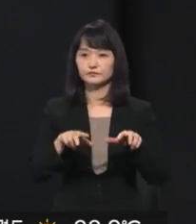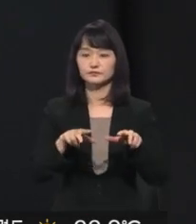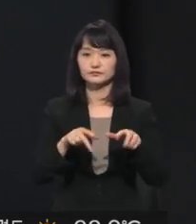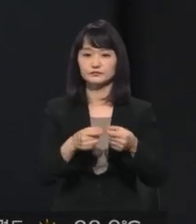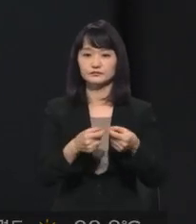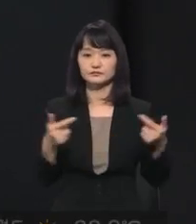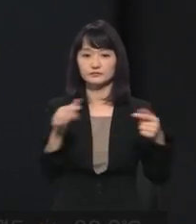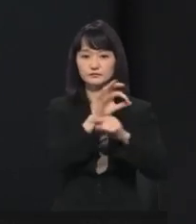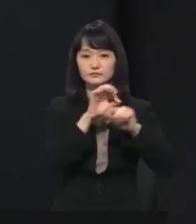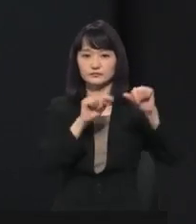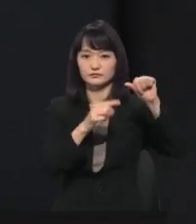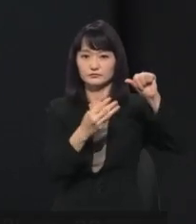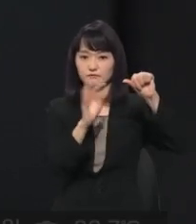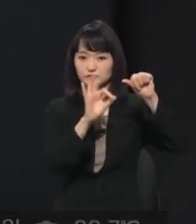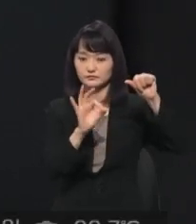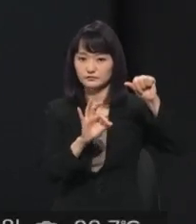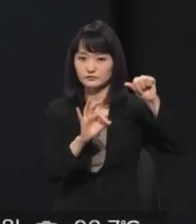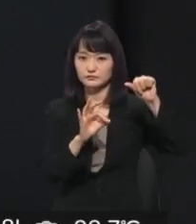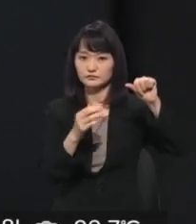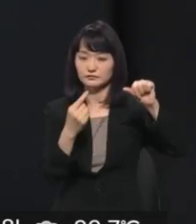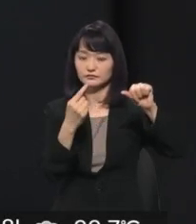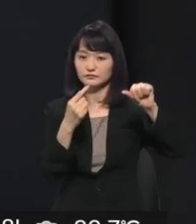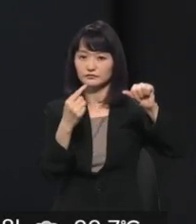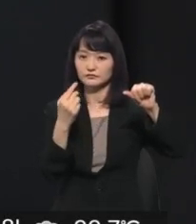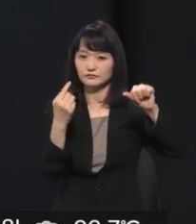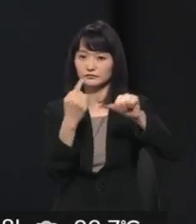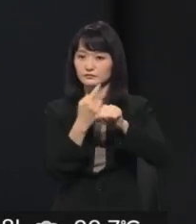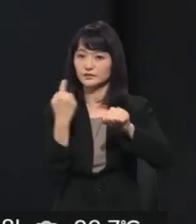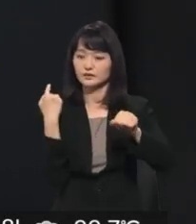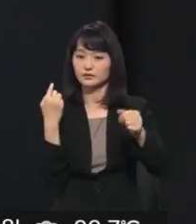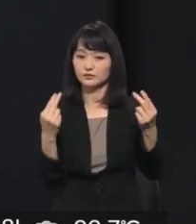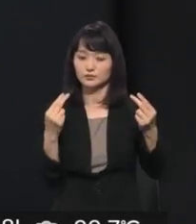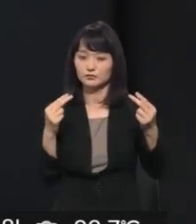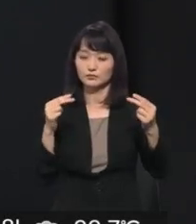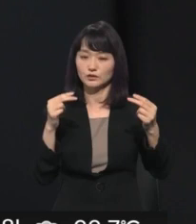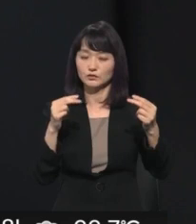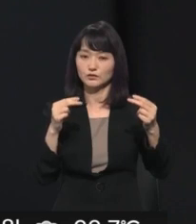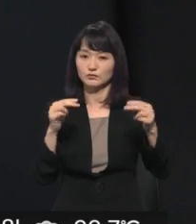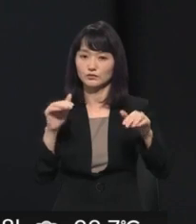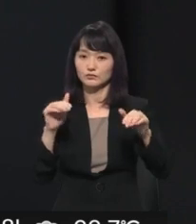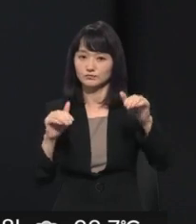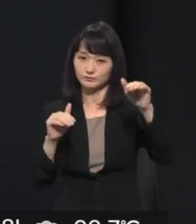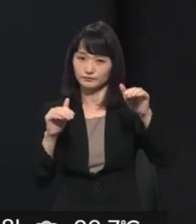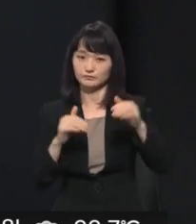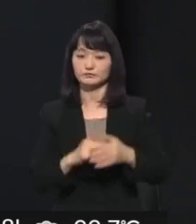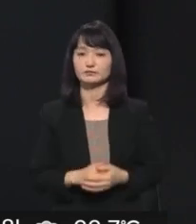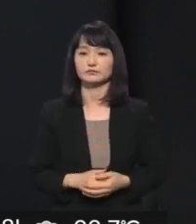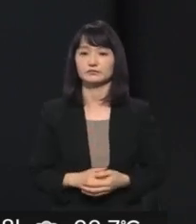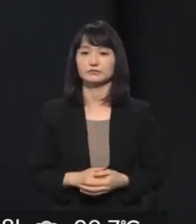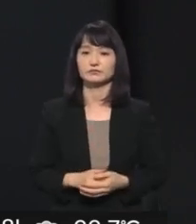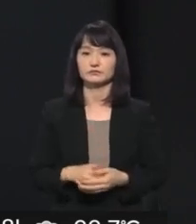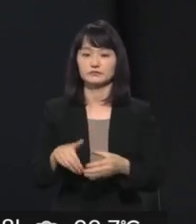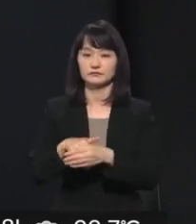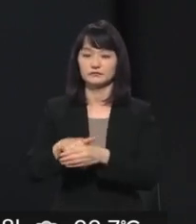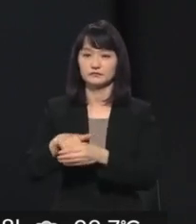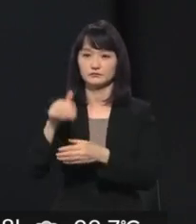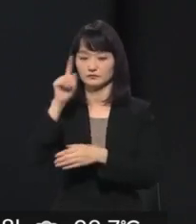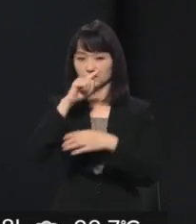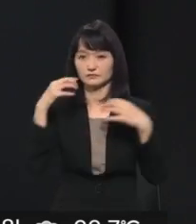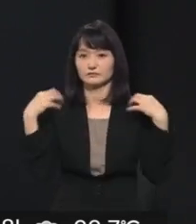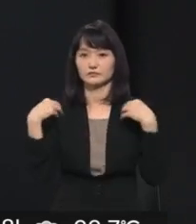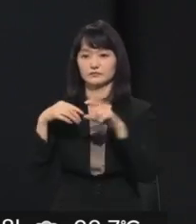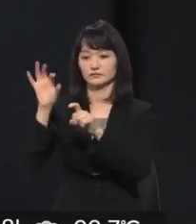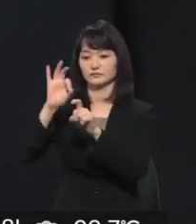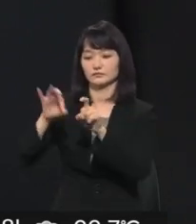라서 작년보다 좋다고 말은 하고 있는데 문재인 정부 연평균 복지 예산 증가율 10% 였구요 이명박